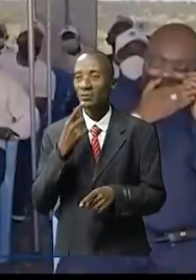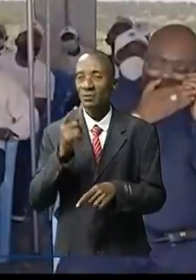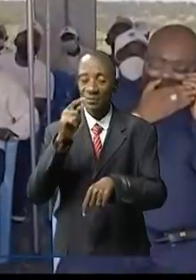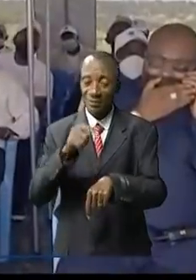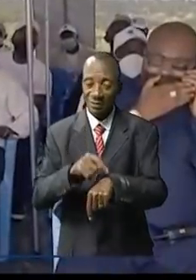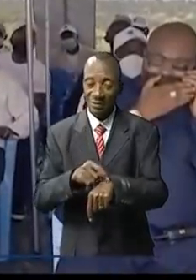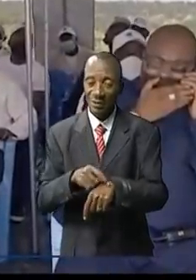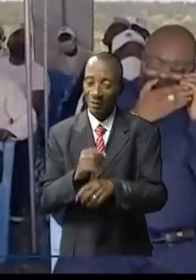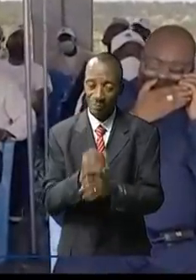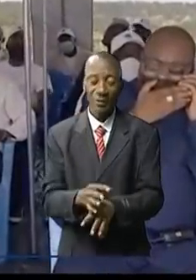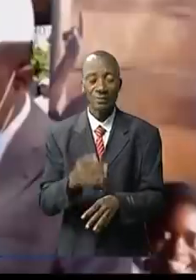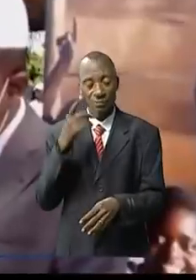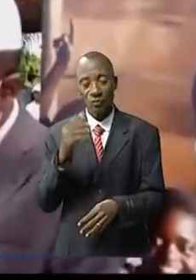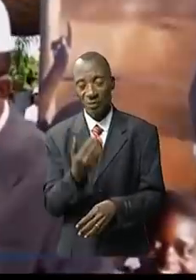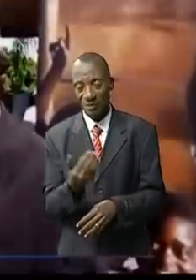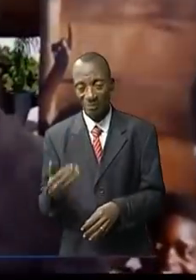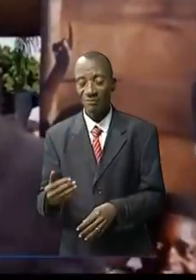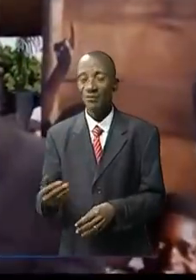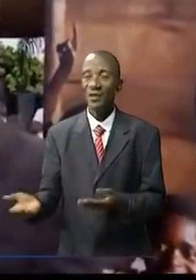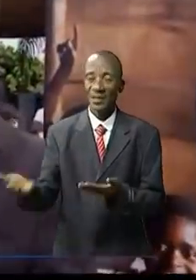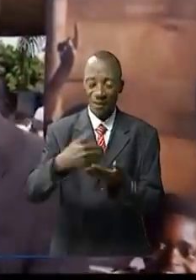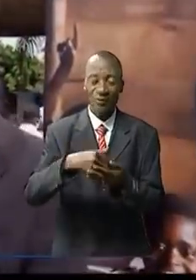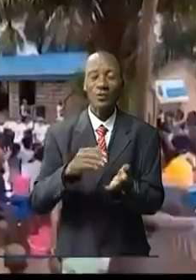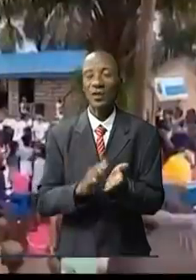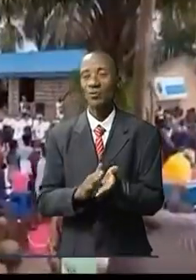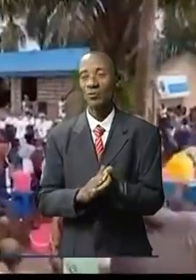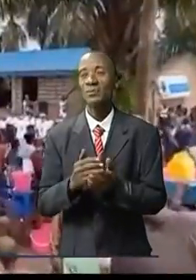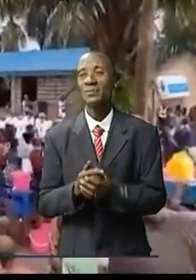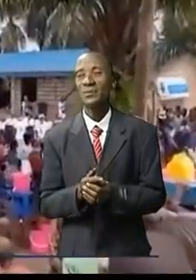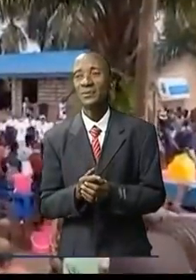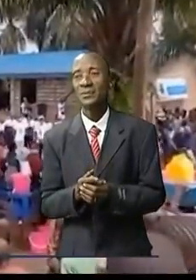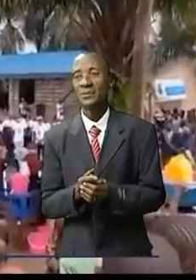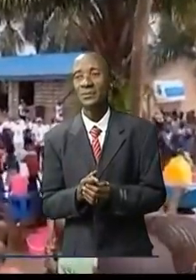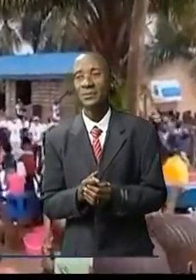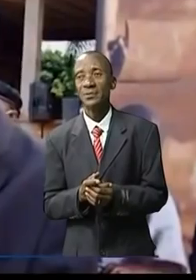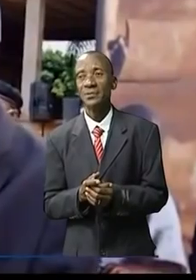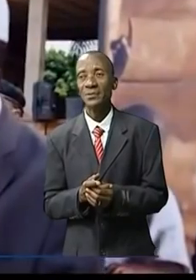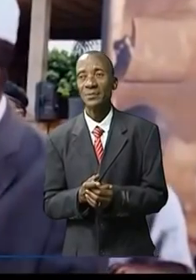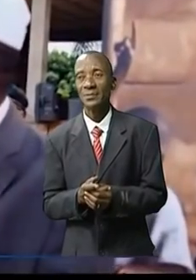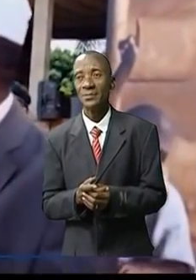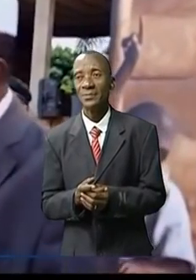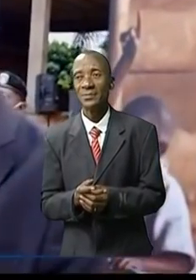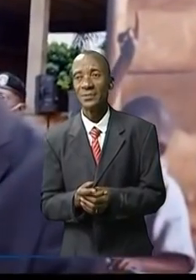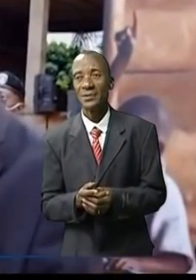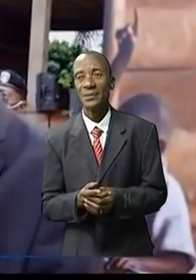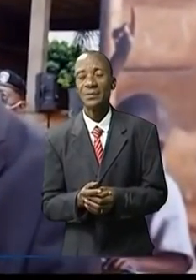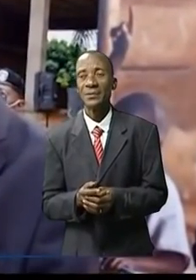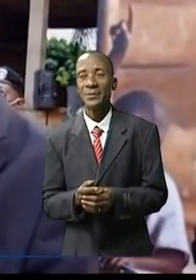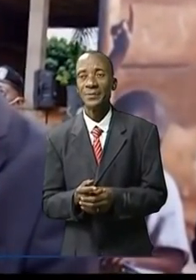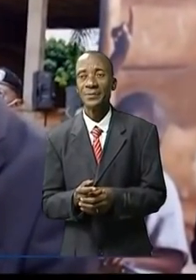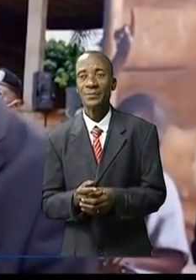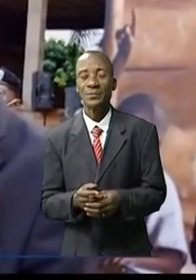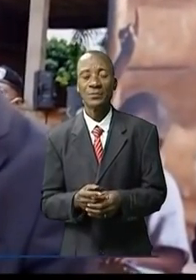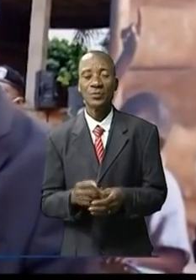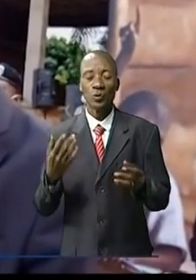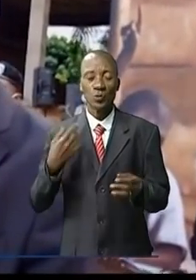salué l'effectivité de la rentrée scolaire dans ce coin du pays. Le gouvernement provincial remercie très sincèrement tous ses partenaires techniques